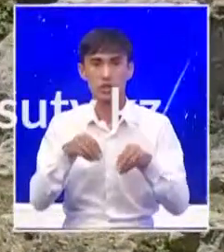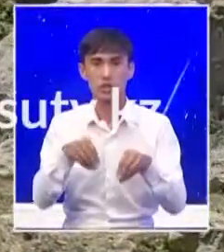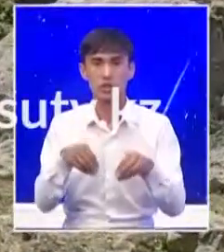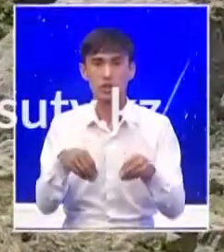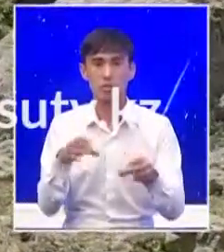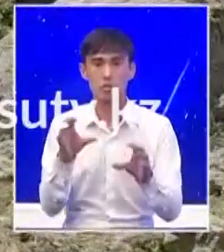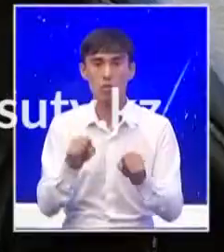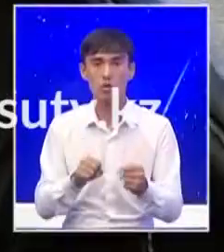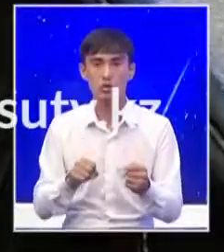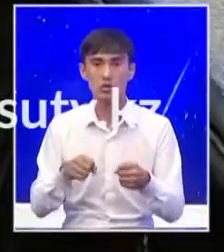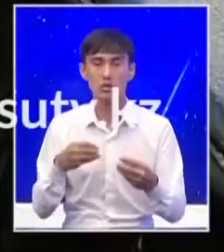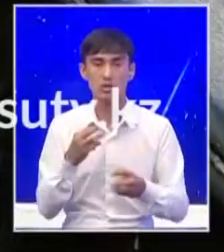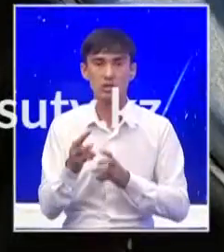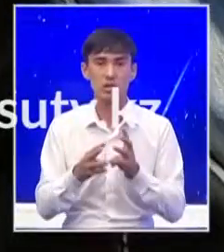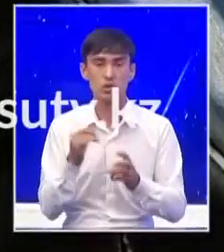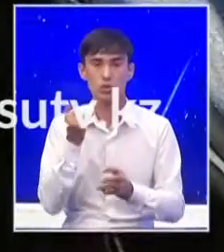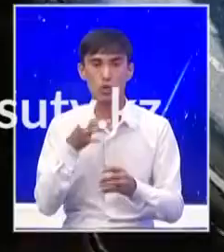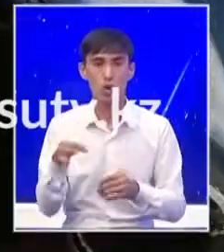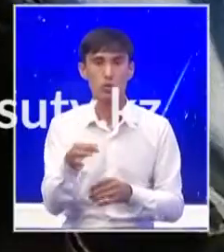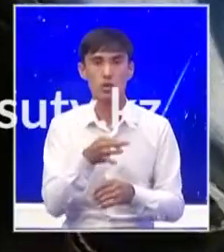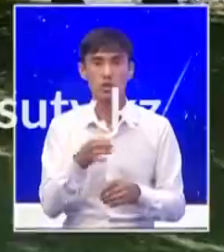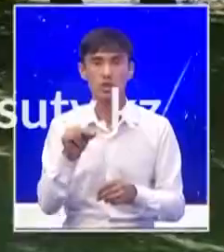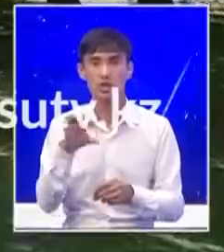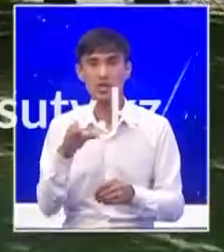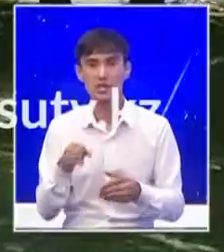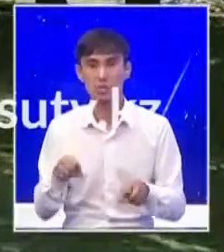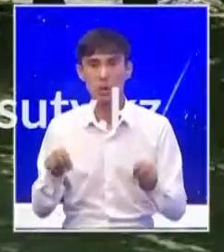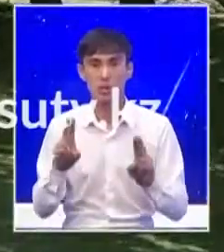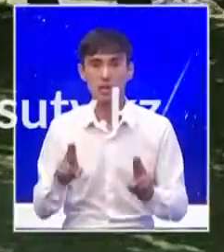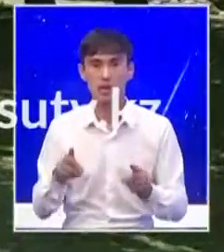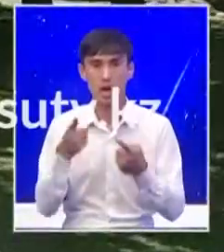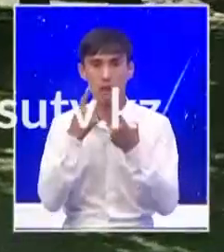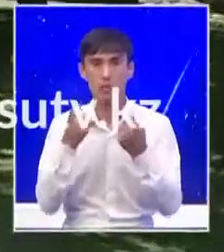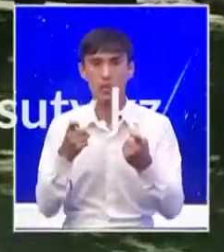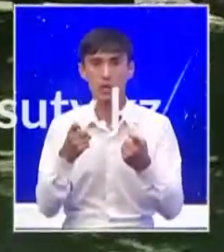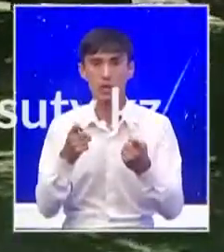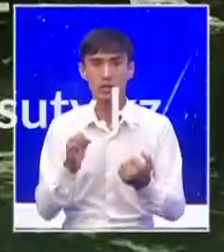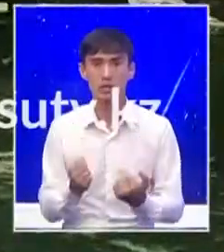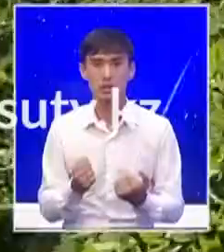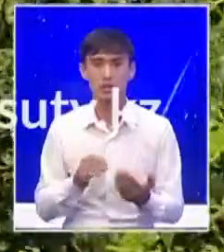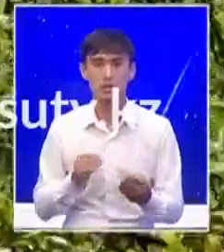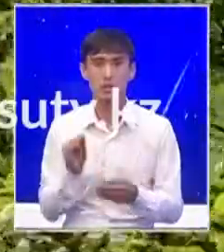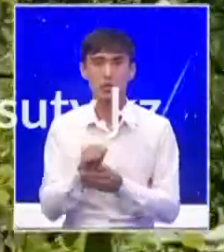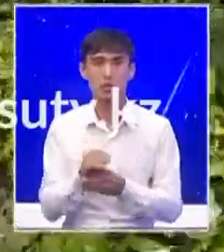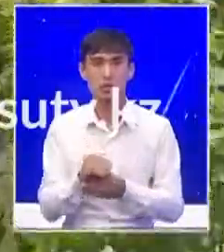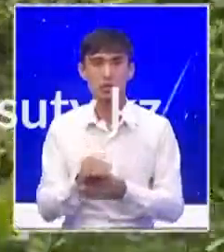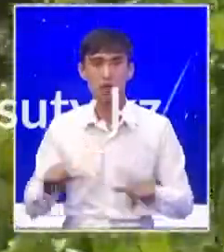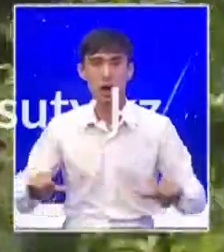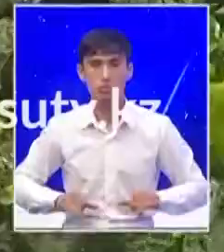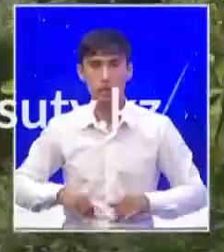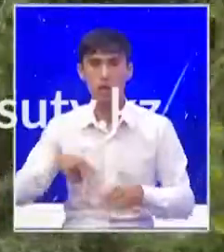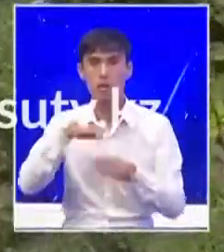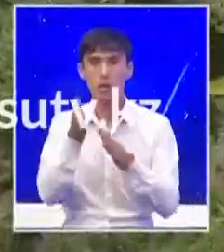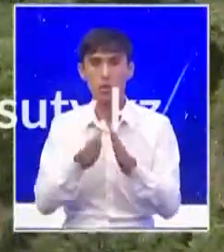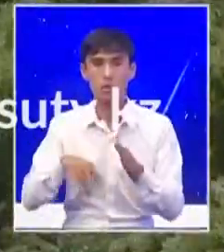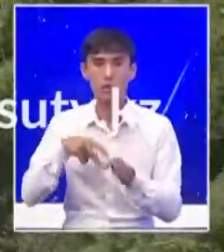кетуі мүмкін. Сондықтан Ұйғыр ауданына қарасты төтенше жағдайлар қызметі мамандары ақпараттық насихат жұмысын арттыру үшін атпен таулы аймақта жүріп